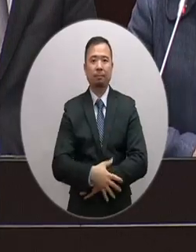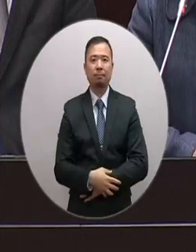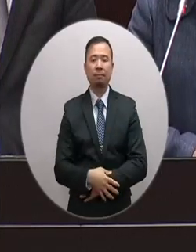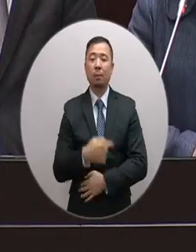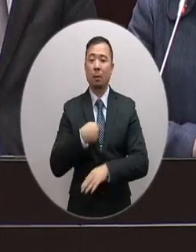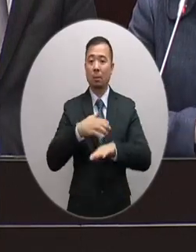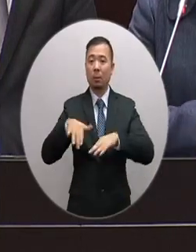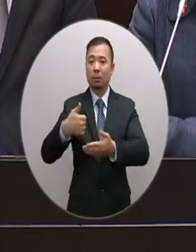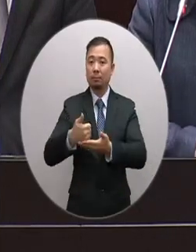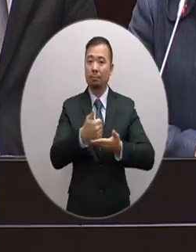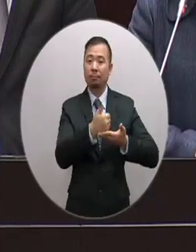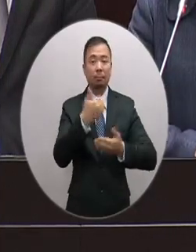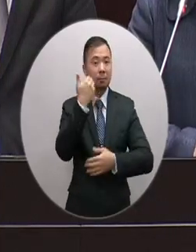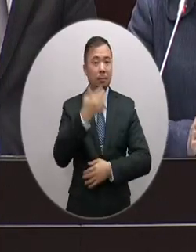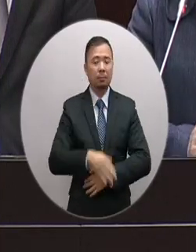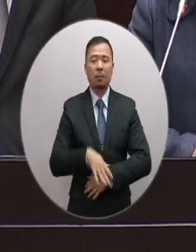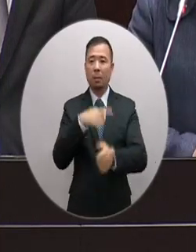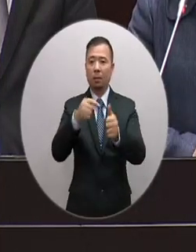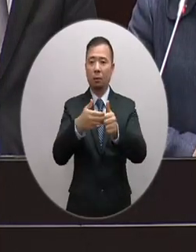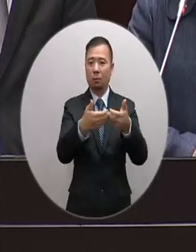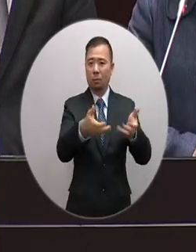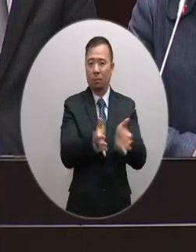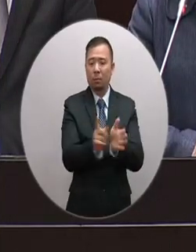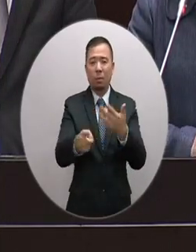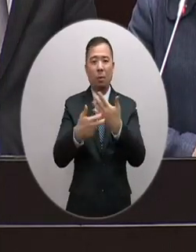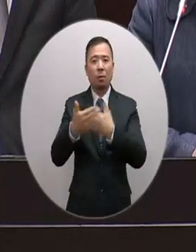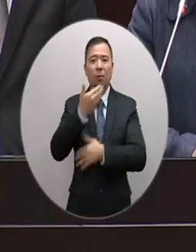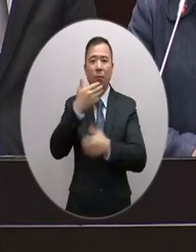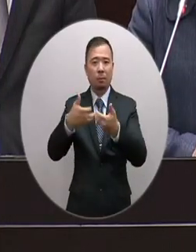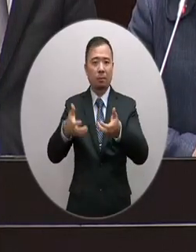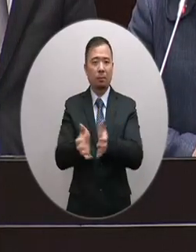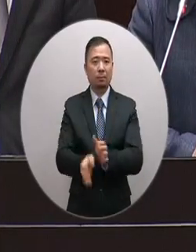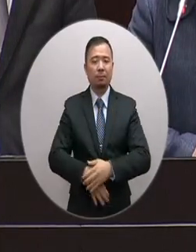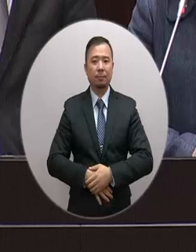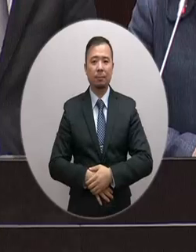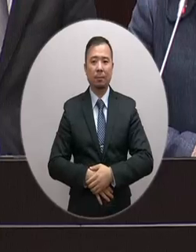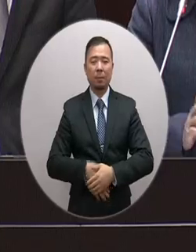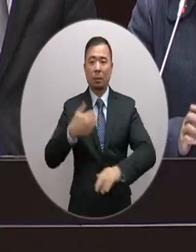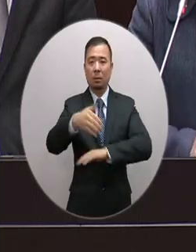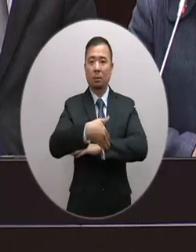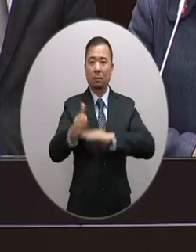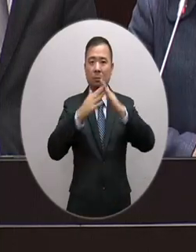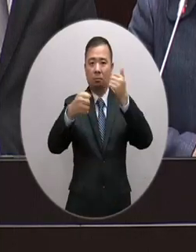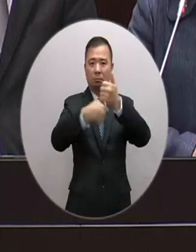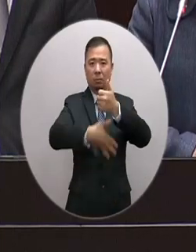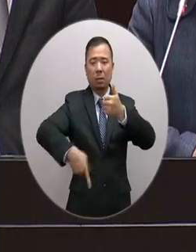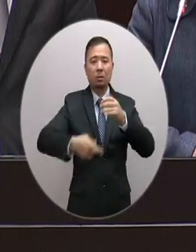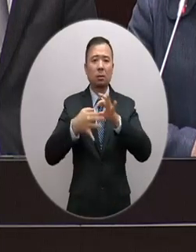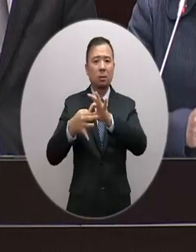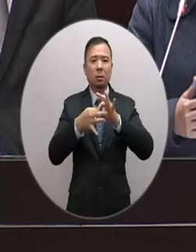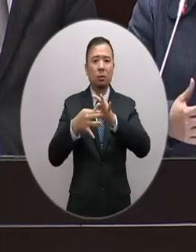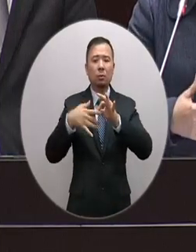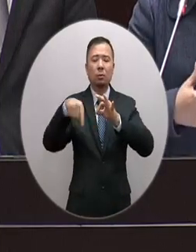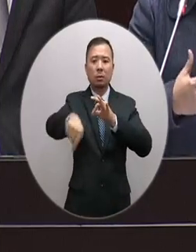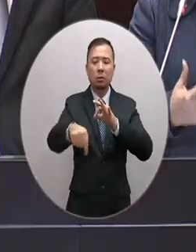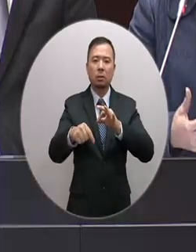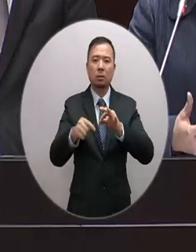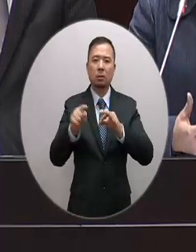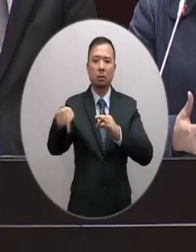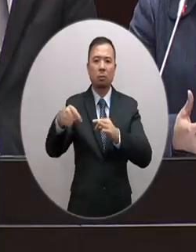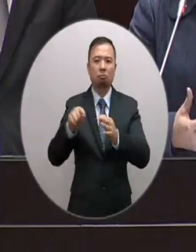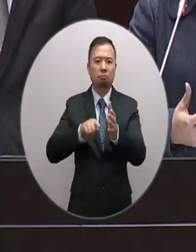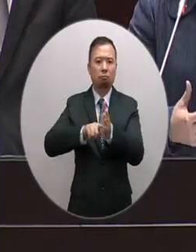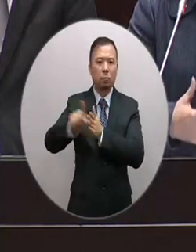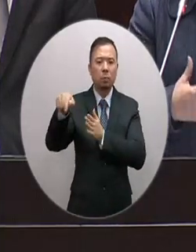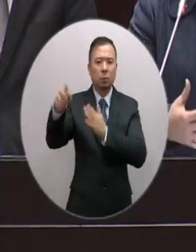邀集那个我们教育部、卫福部还有我们地方政府的相关机关以及学者，那就说这